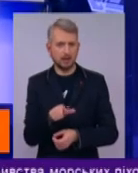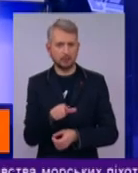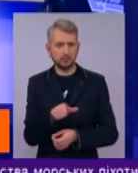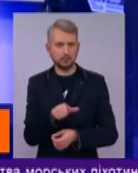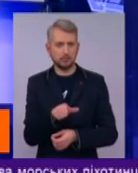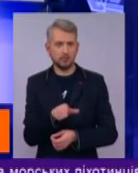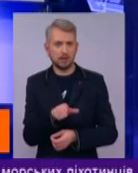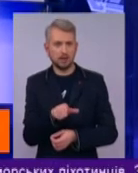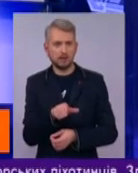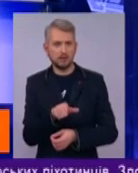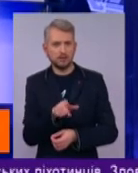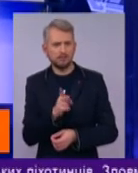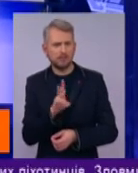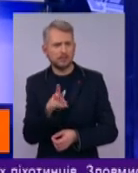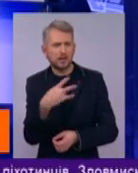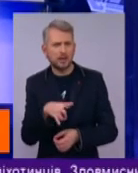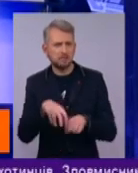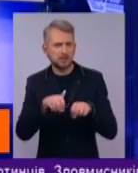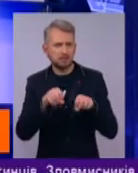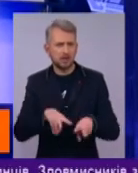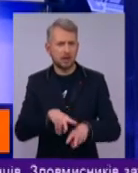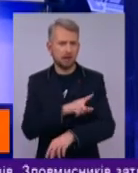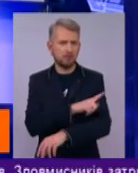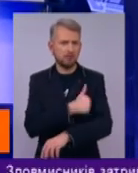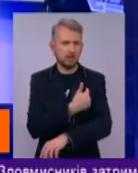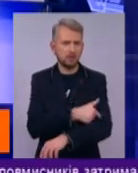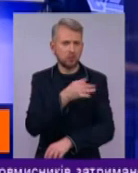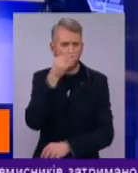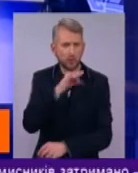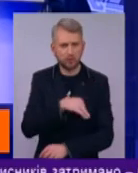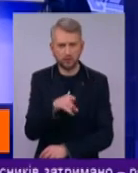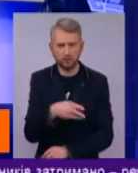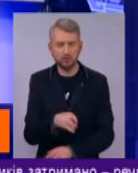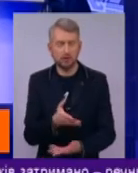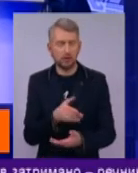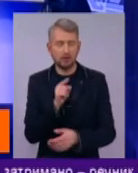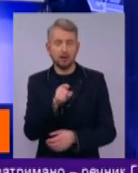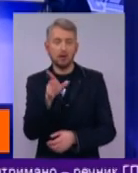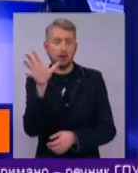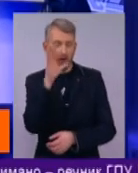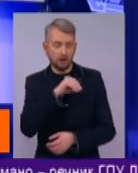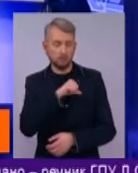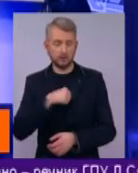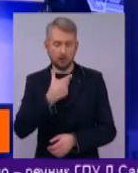не потребуючого якогось спеціального медичного досвіду, і тому йому вдалося самому